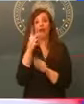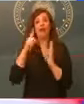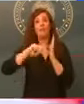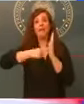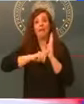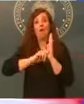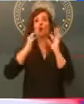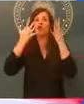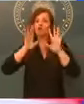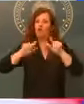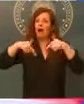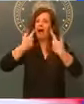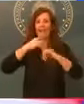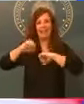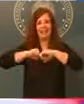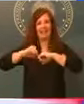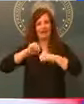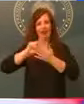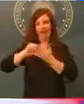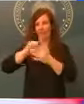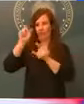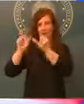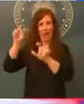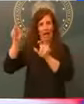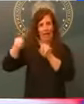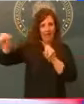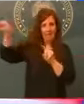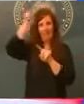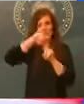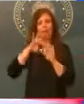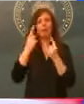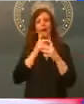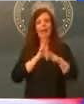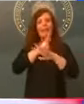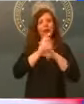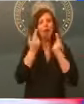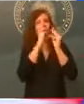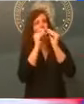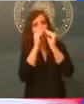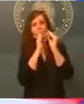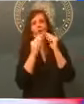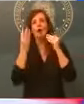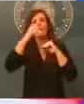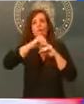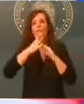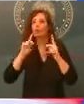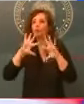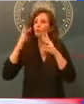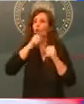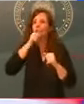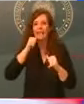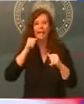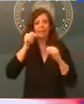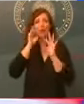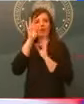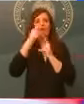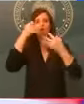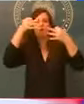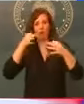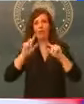dirigenti scolastici per interventi di manutenzione per i vari dispositivi di sicurezza. 330